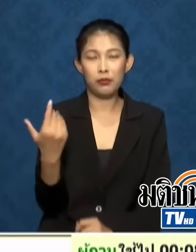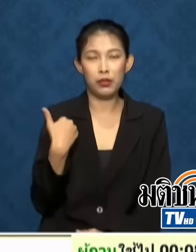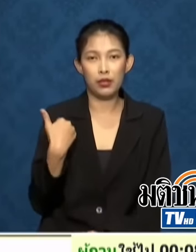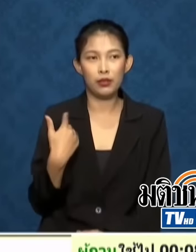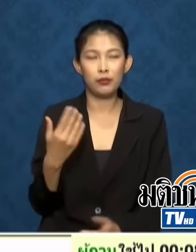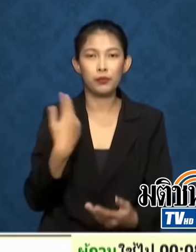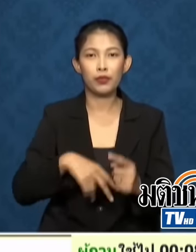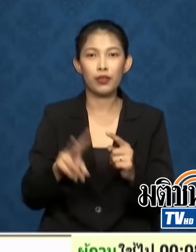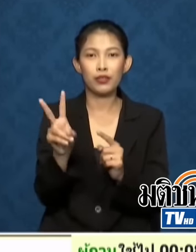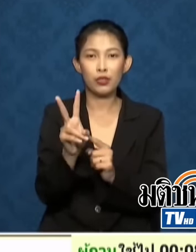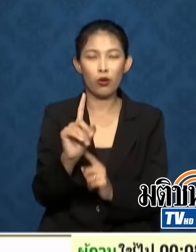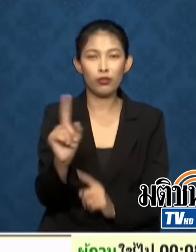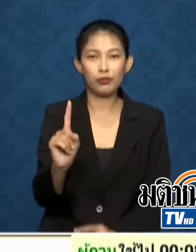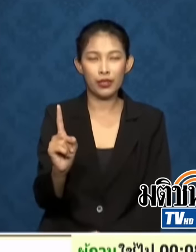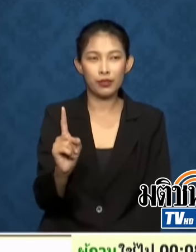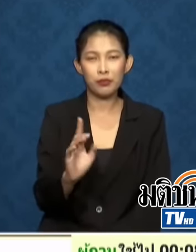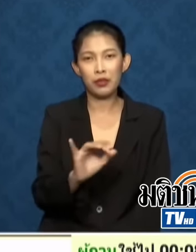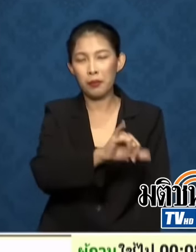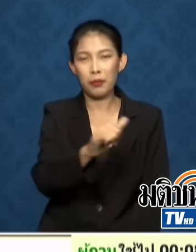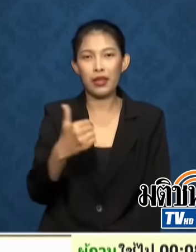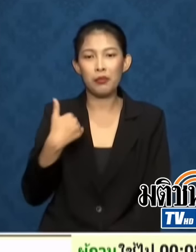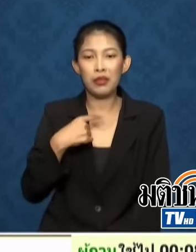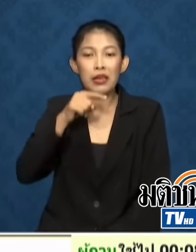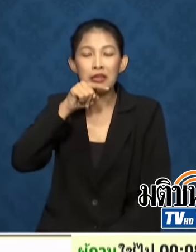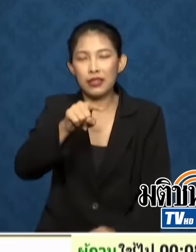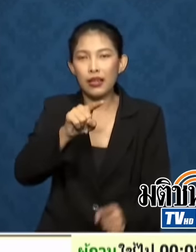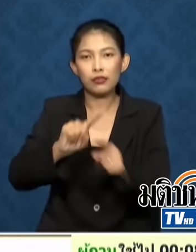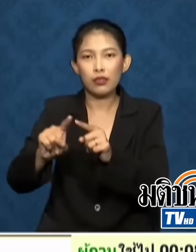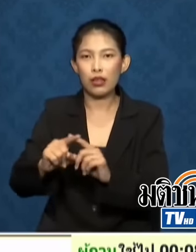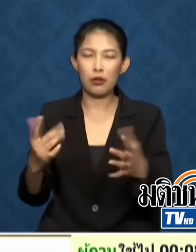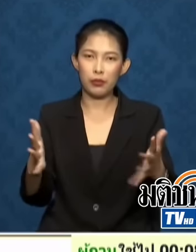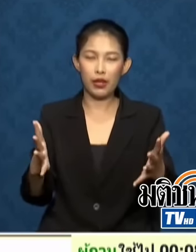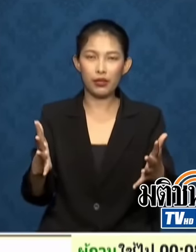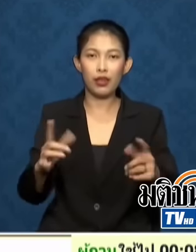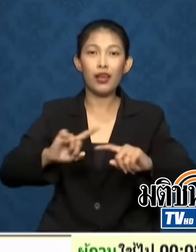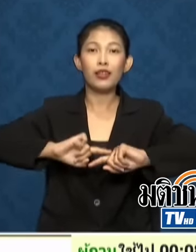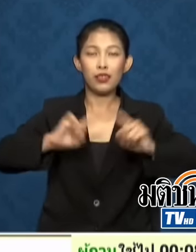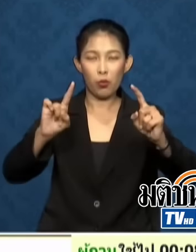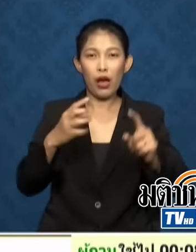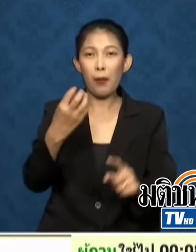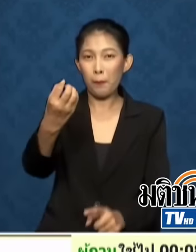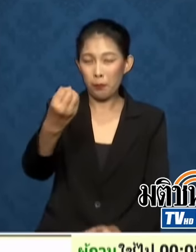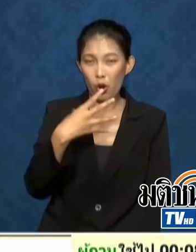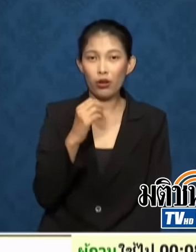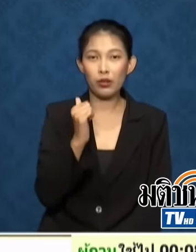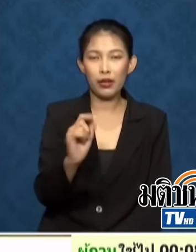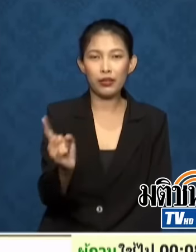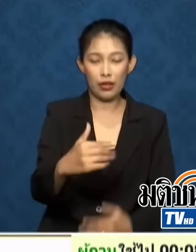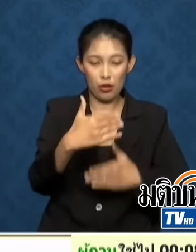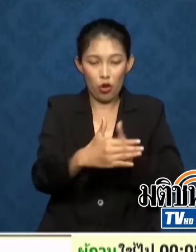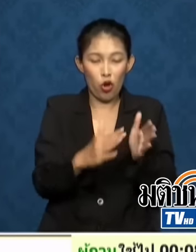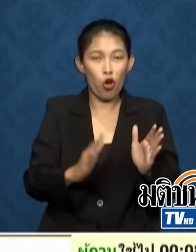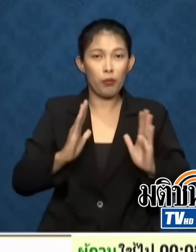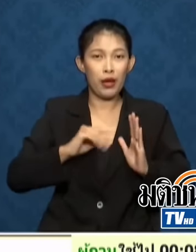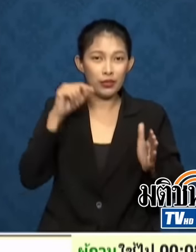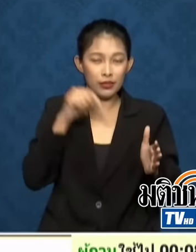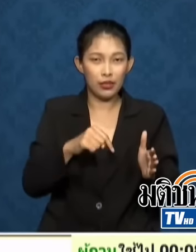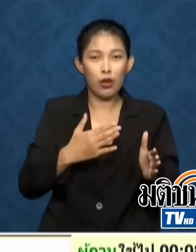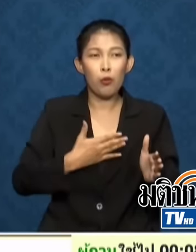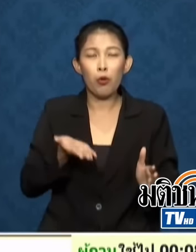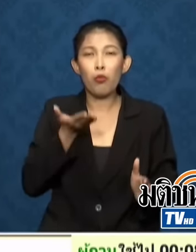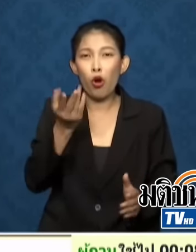ครับแน่นอนว่าท่านอาจจะไม่สามารถไปสั่งการอะไรต่างๆได้แต่ท่านช่วยยืนยันได้ไหมครับว่าห้องพักดังกล่าวเนี่ยที่ผมขอ